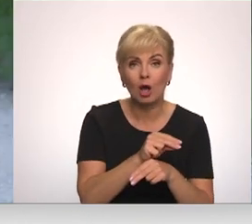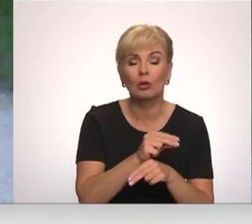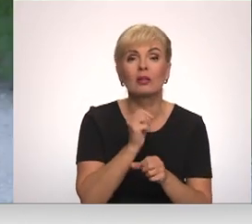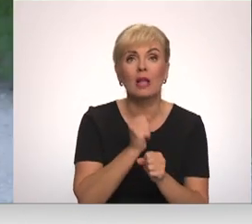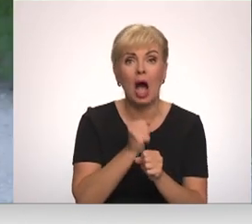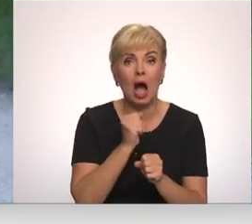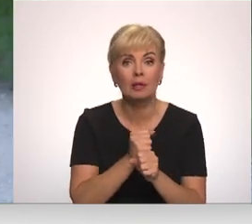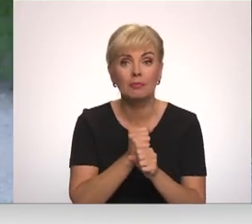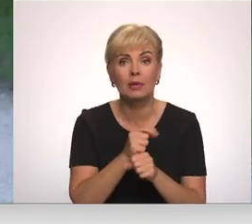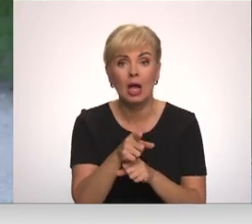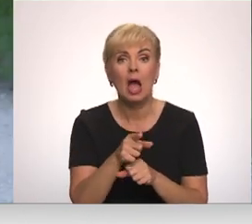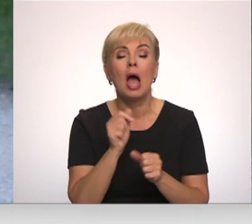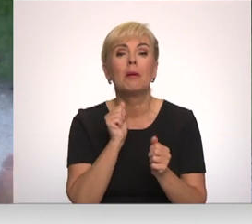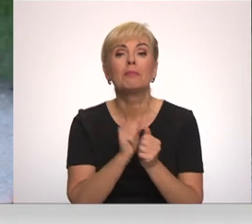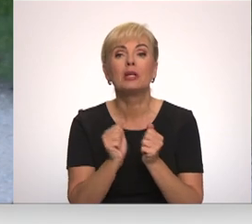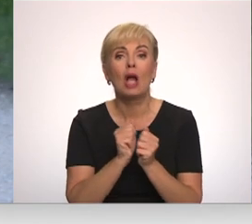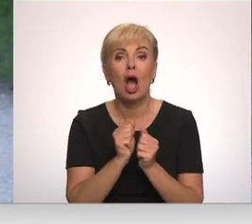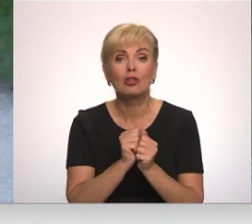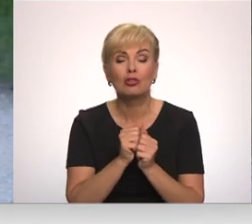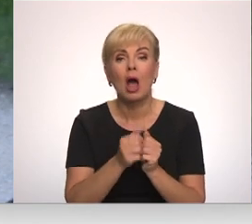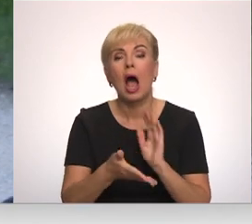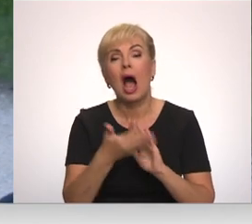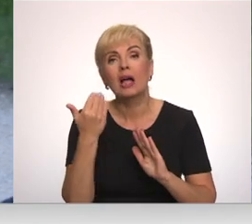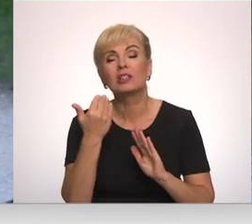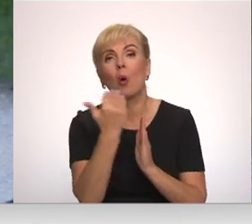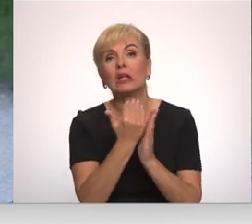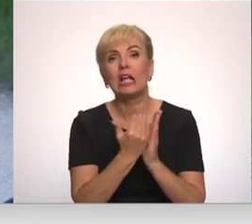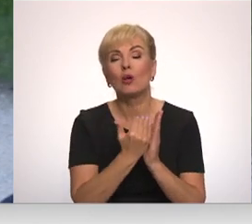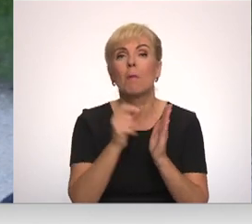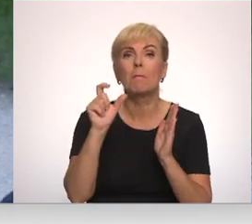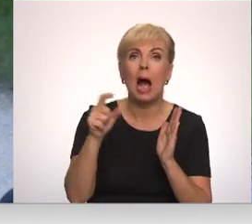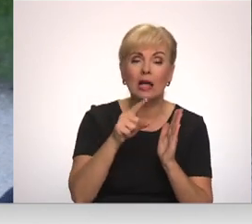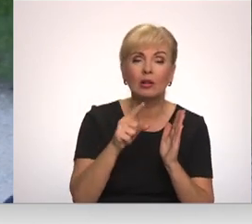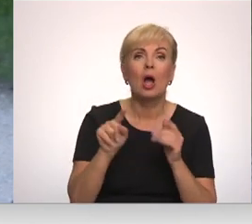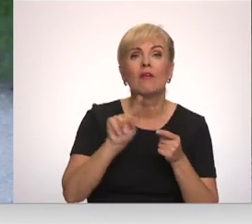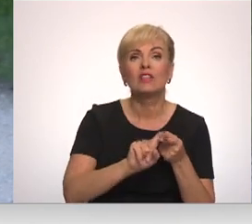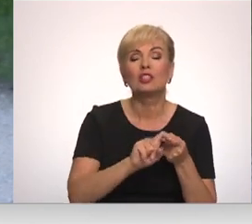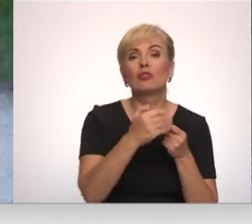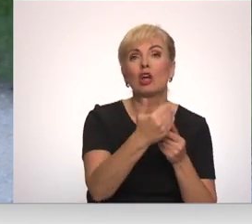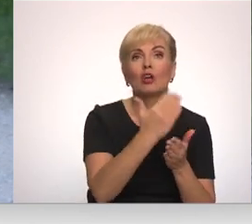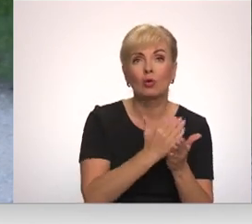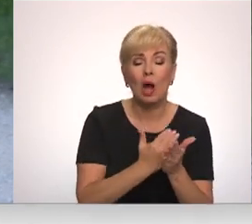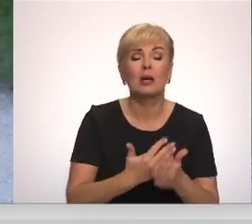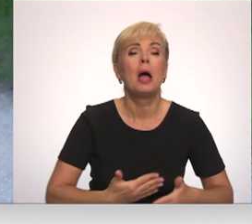remontdarbi. Īstoidis visbīžāk atsasaucas uz likuma pantu, uz saistošam notiekumiem. Bet, mīļī,